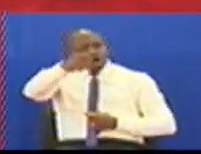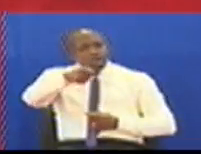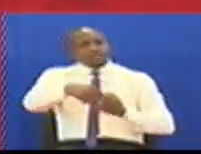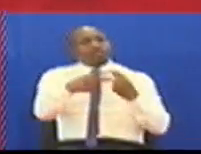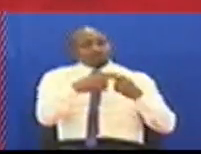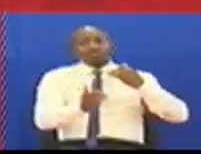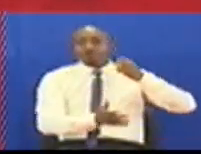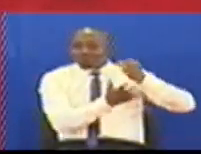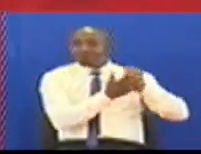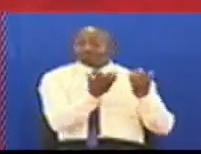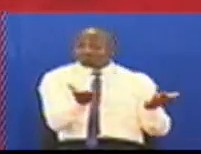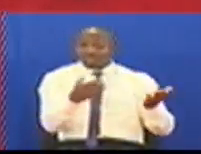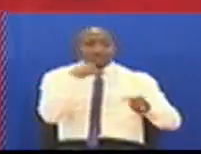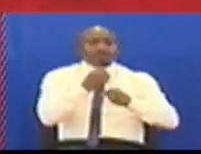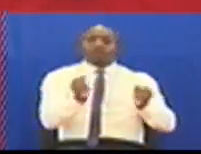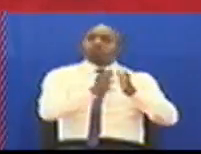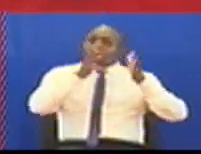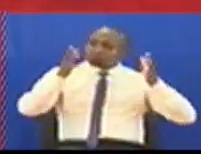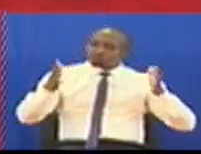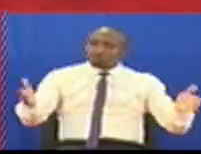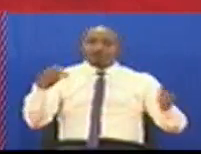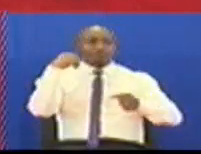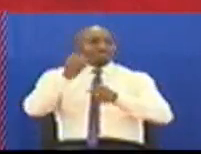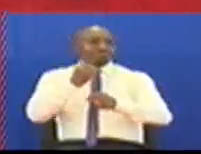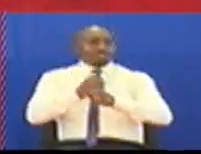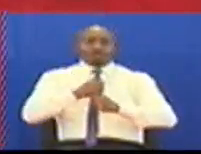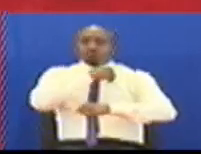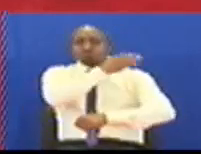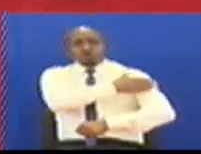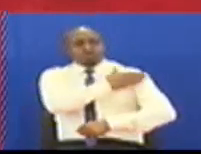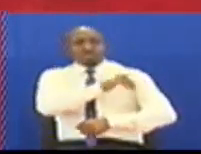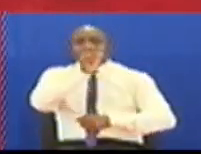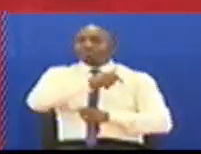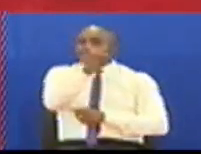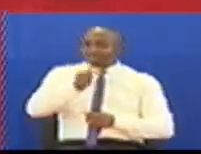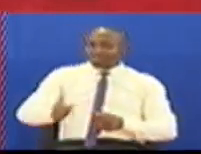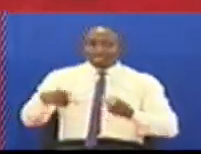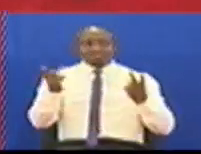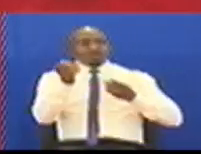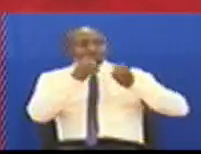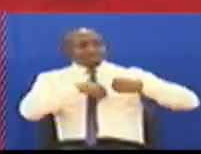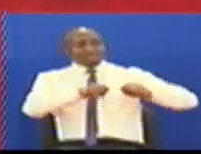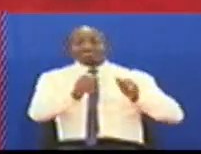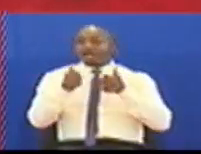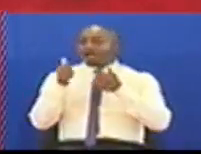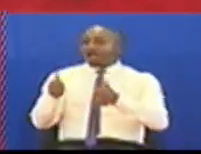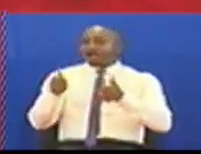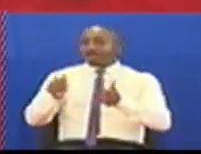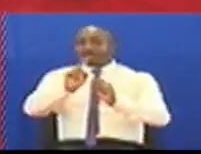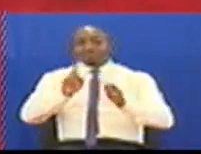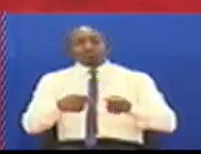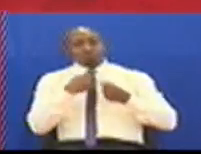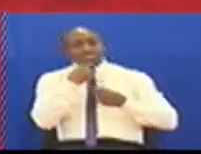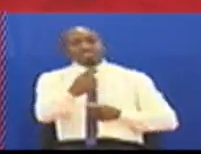John Joseph Pombe Magufuli kwa kazi kubwa ambayo umeifanya ya kuwatumikia Watanzania na kutekeleza ahadi ambazo umekuwa